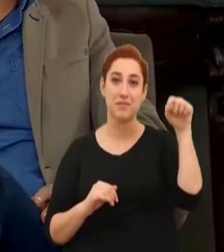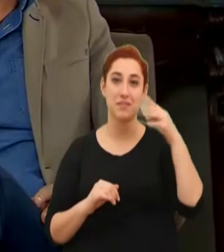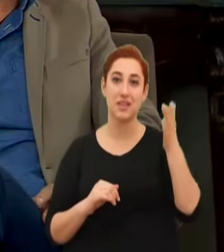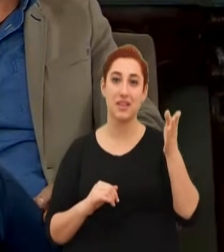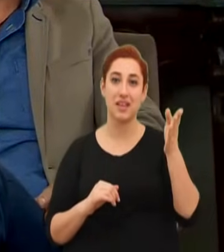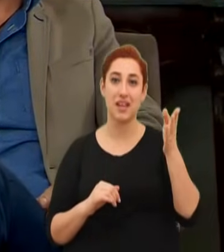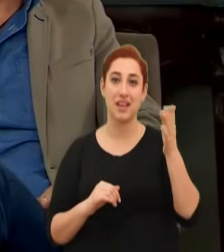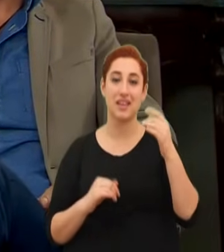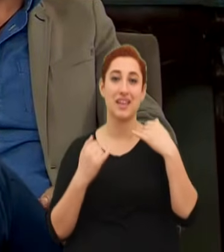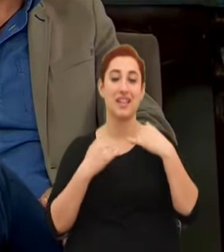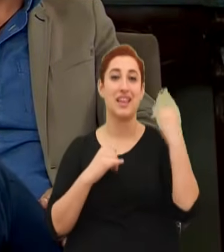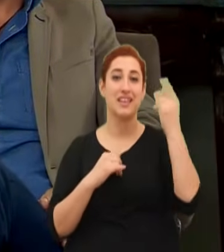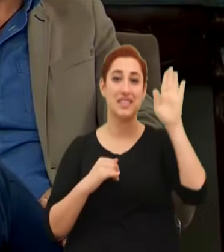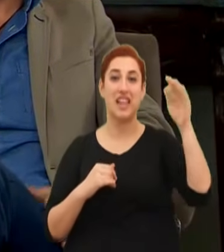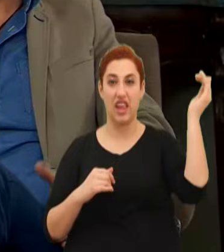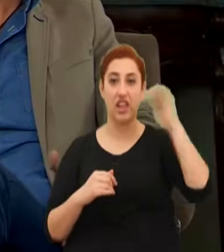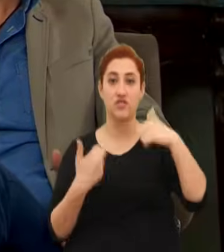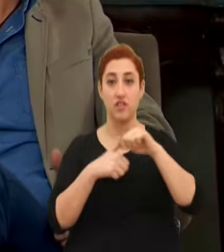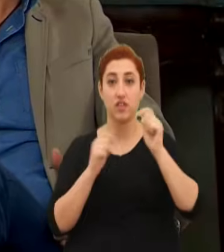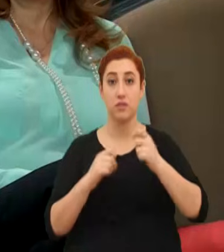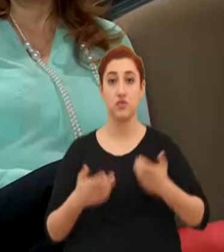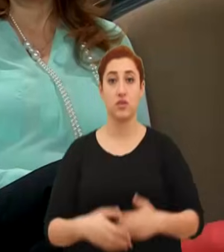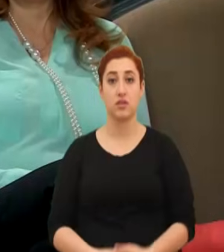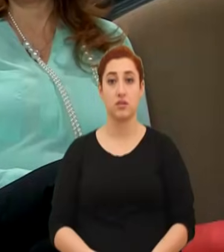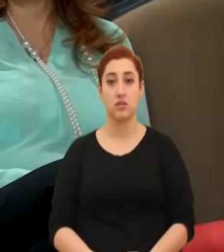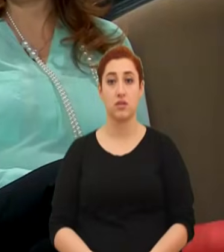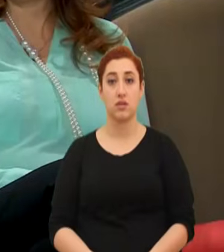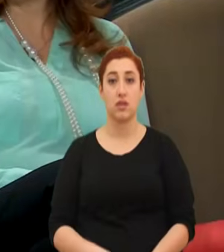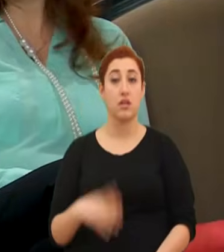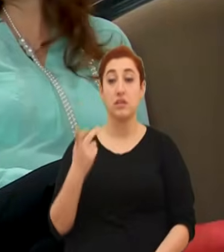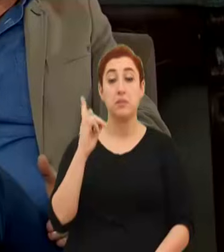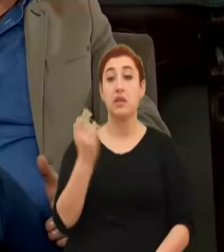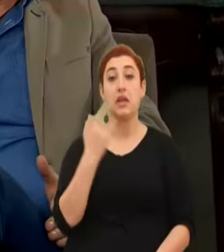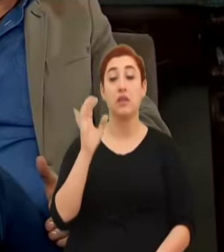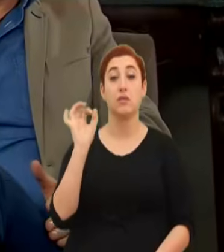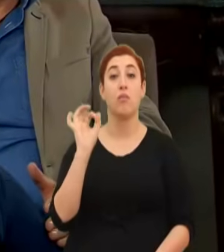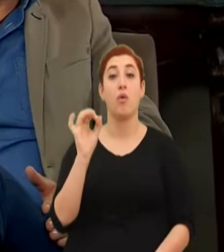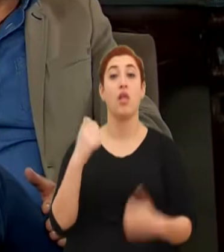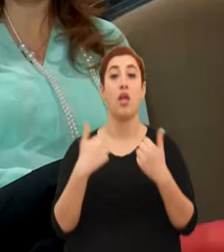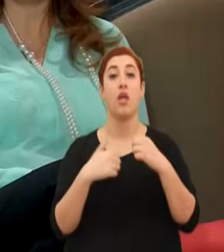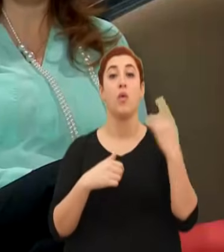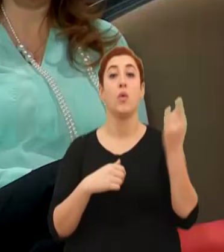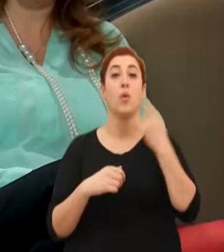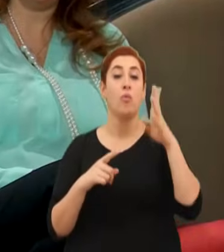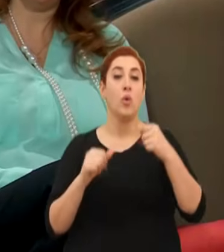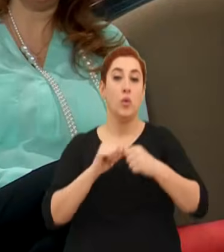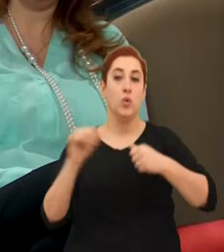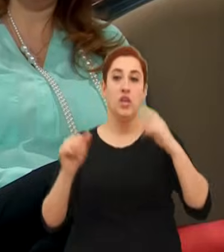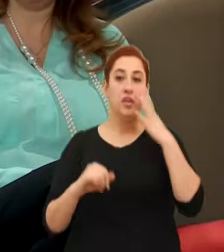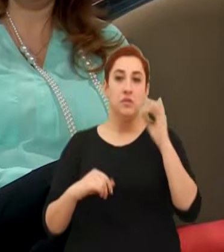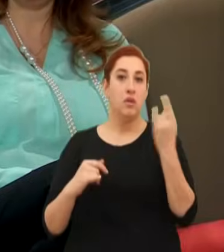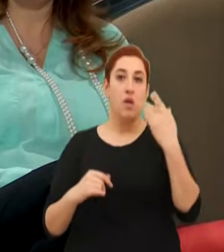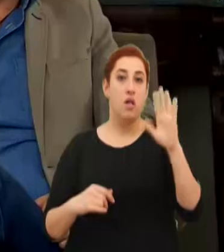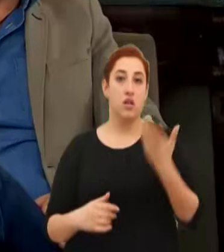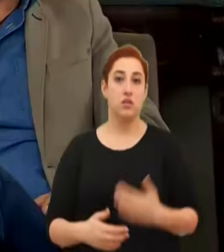bizimkiler seyahatteler. Yani gelince evleneceğiz. Ay nasıl bir seyahatmiş bu da yani Evliya Çelebi bu kadar